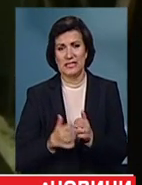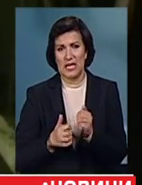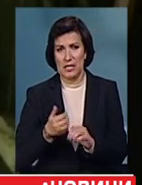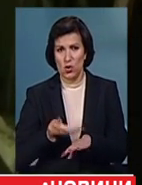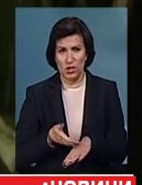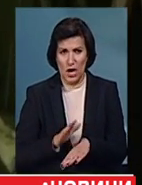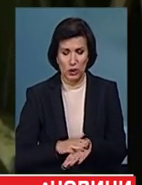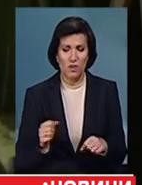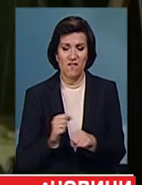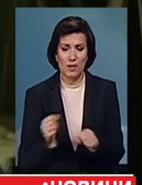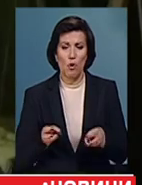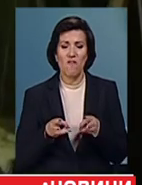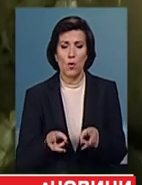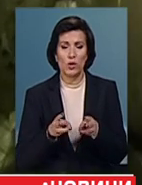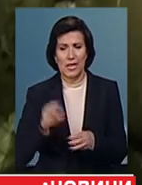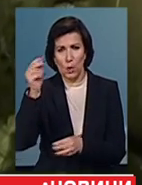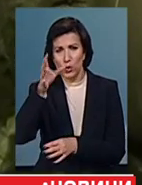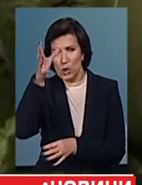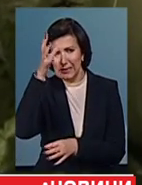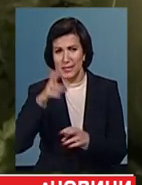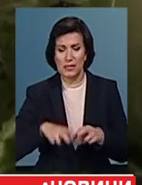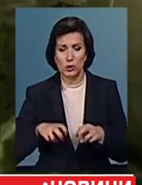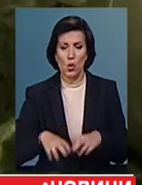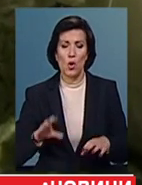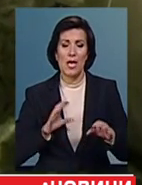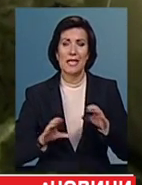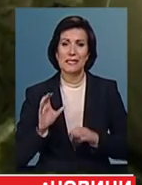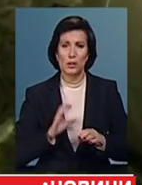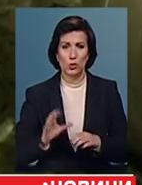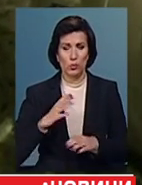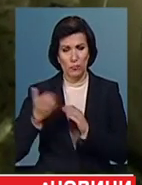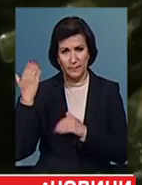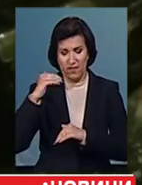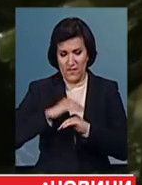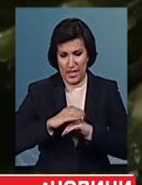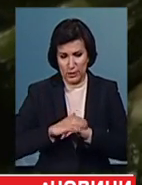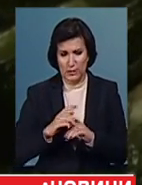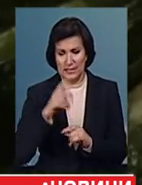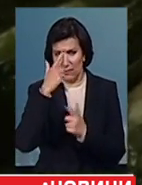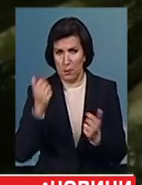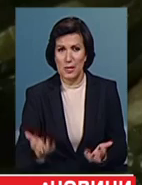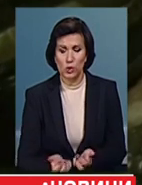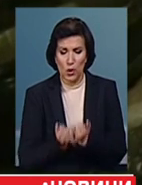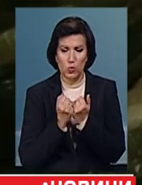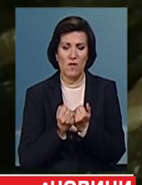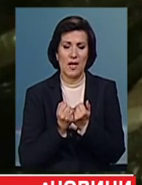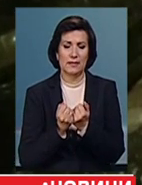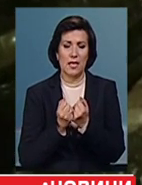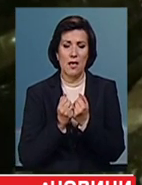тяжкості. Вибух у котельні Науково-дослідницького інституту стався напередодні ввечері. За інформацією рятувальників,